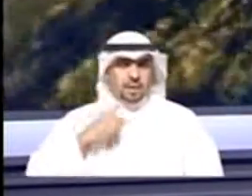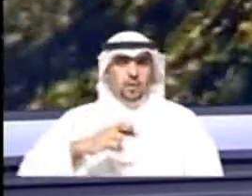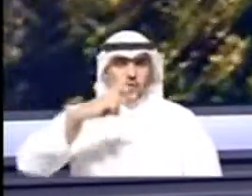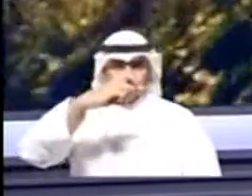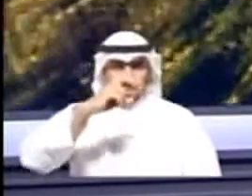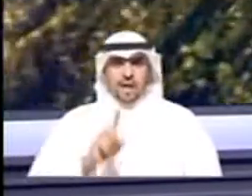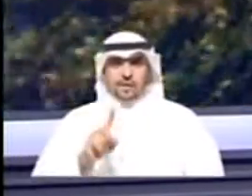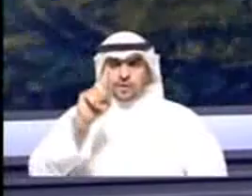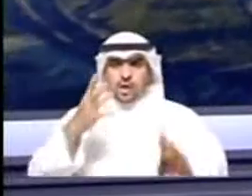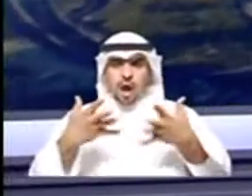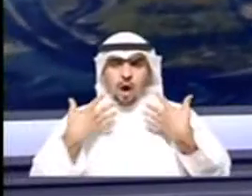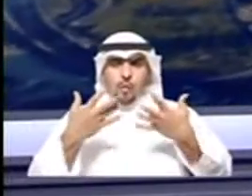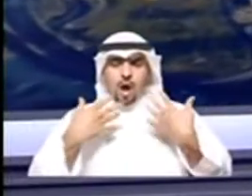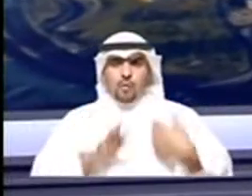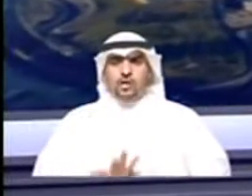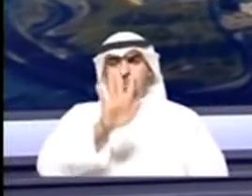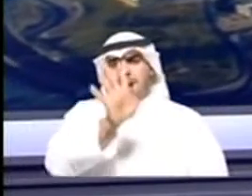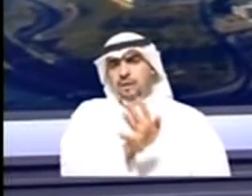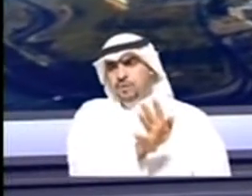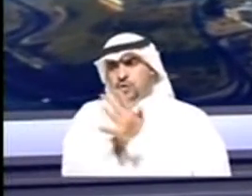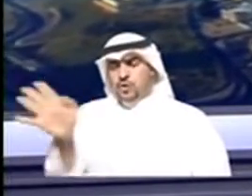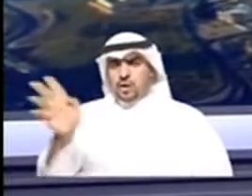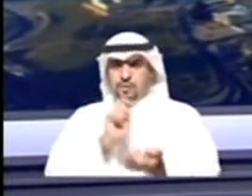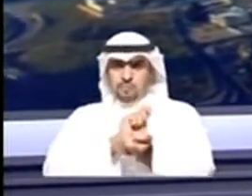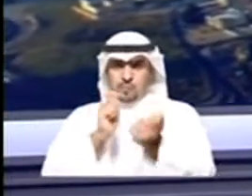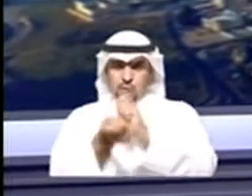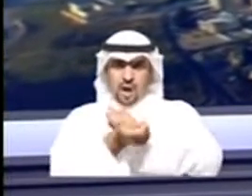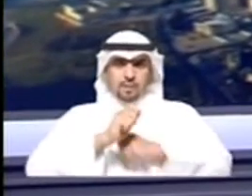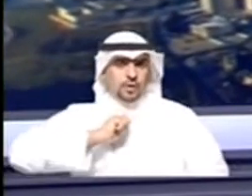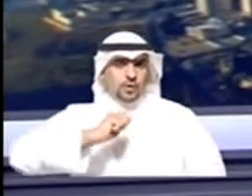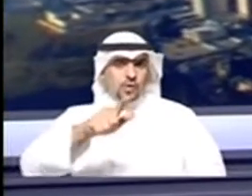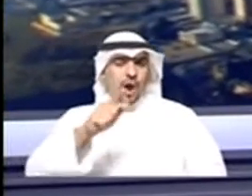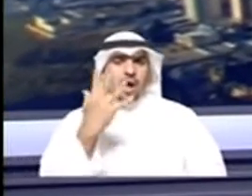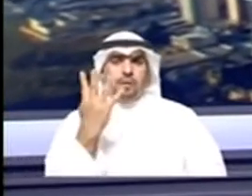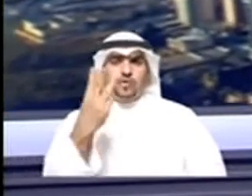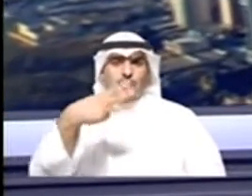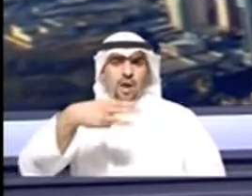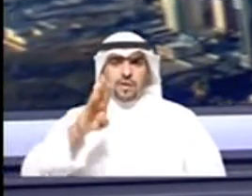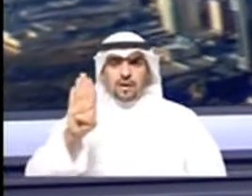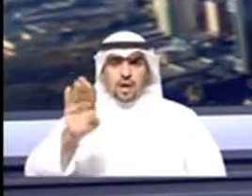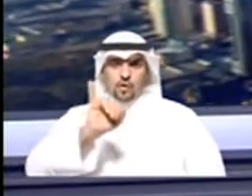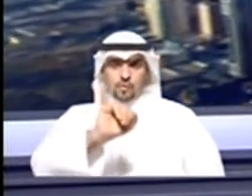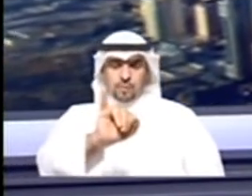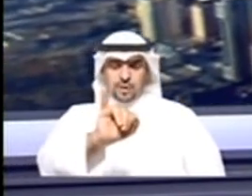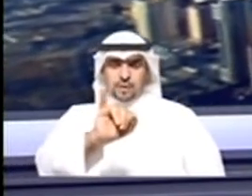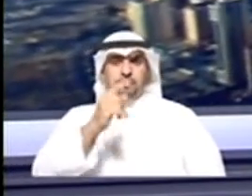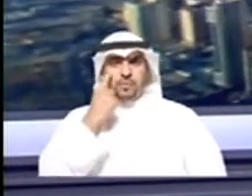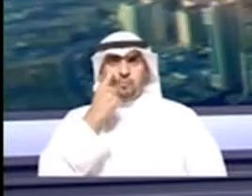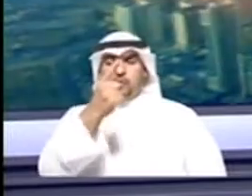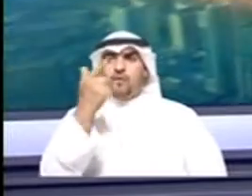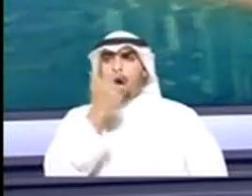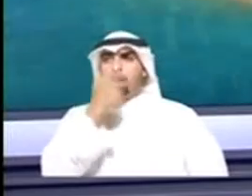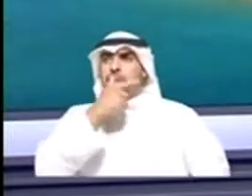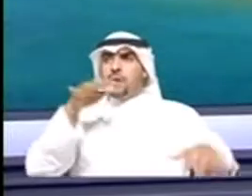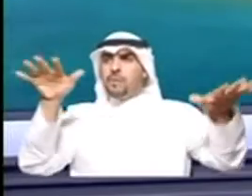يكون شمالي شرقي إلى متقلب الاتجاه تصل سرعته إلى 35 كيلومتر في الساعة، أجواء غائمة جزئيا، متوقع أن